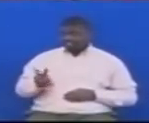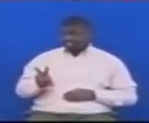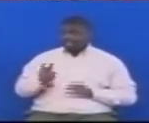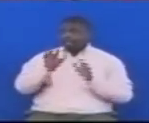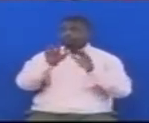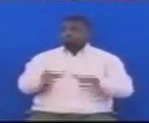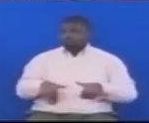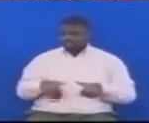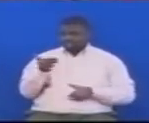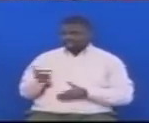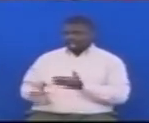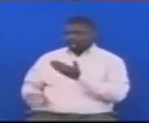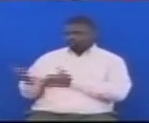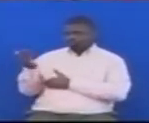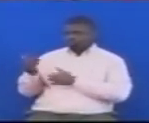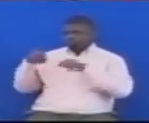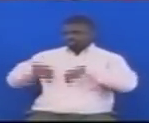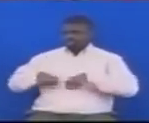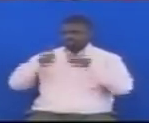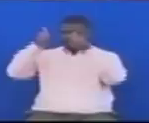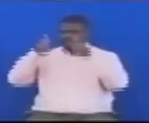kwa asubuhi hii matangazo yetu yanaishia hapa.